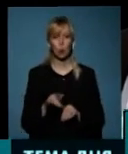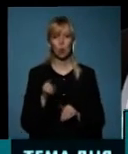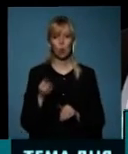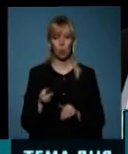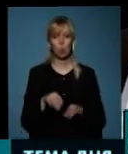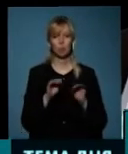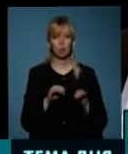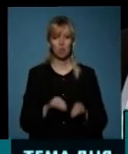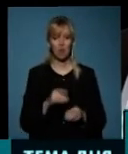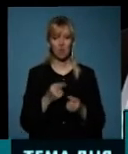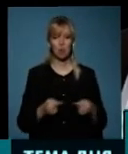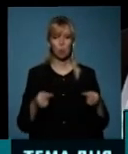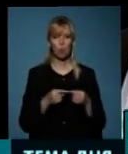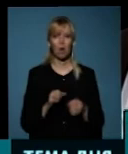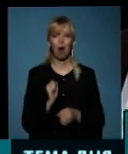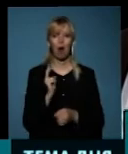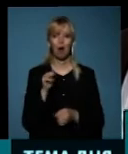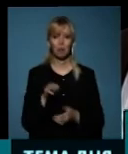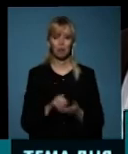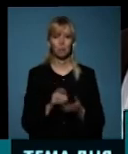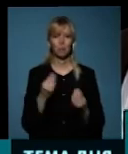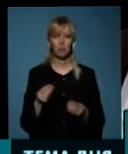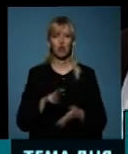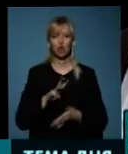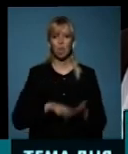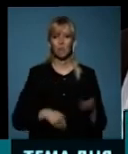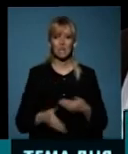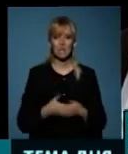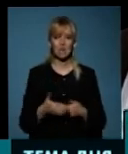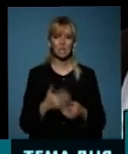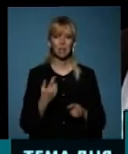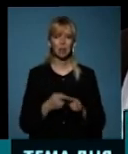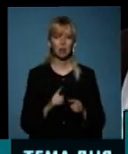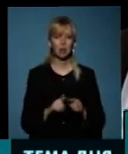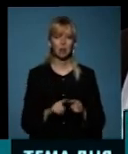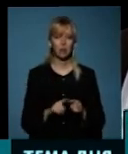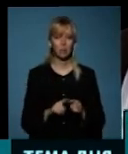нього складається відповідний акт, накладається на нього штрафна санкція. Штрафна санкція